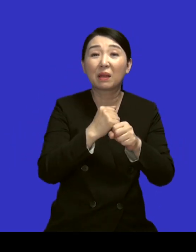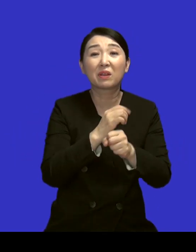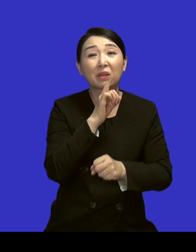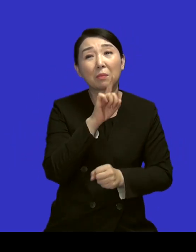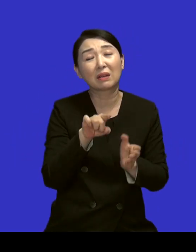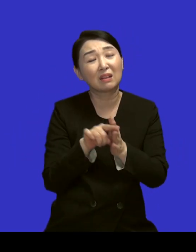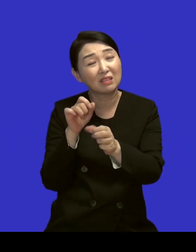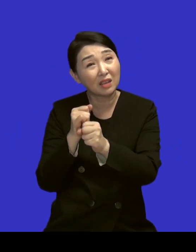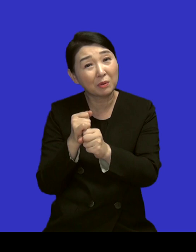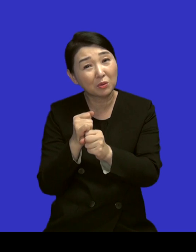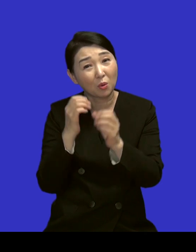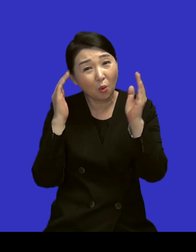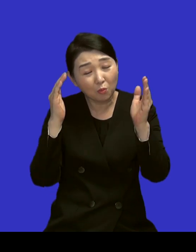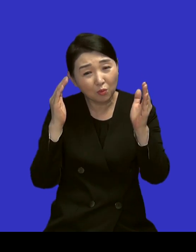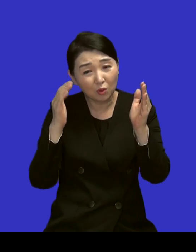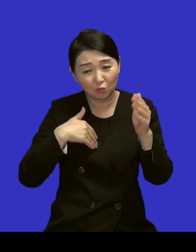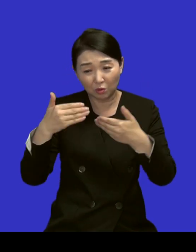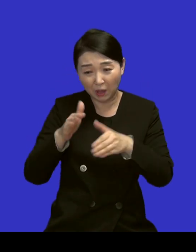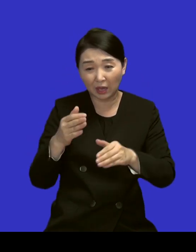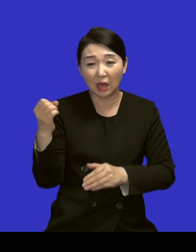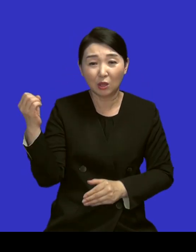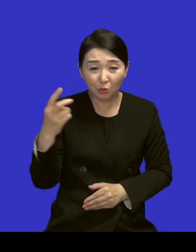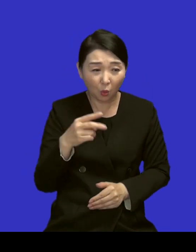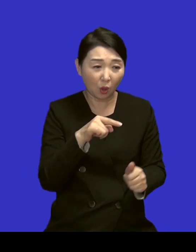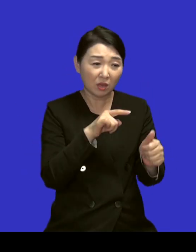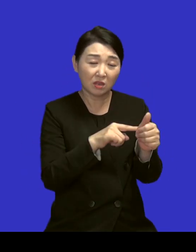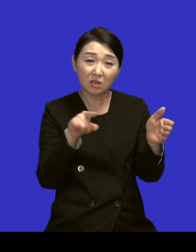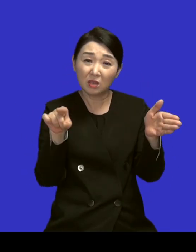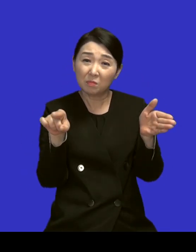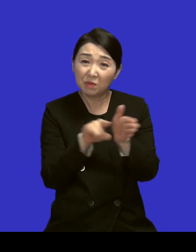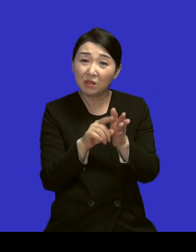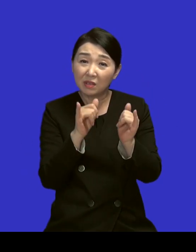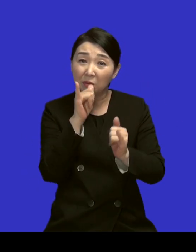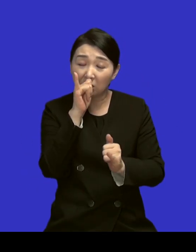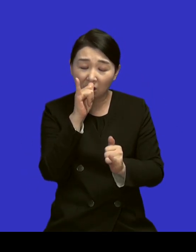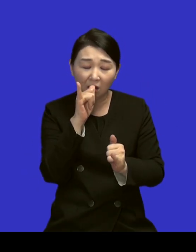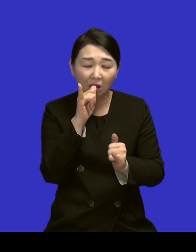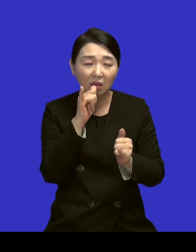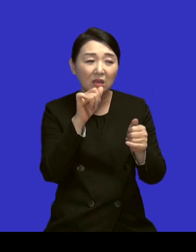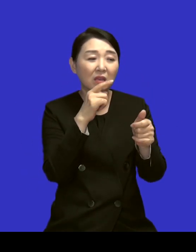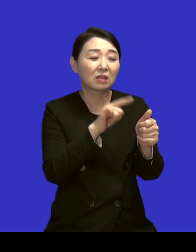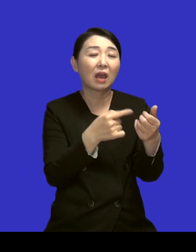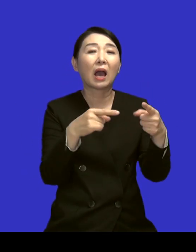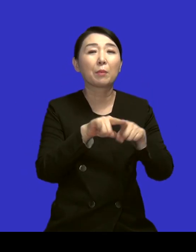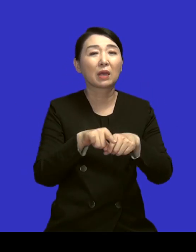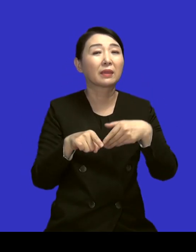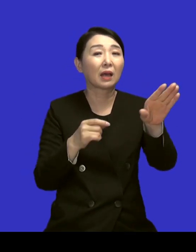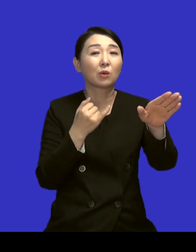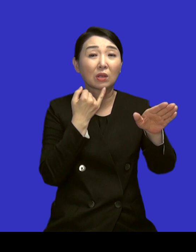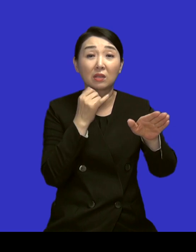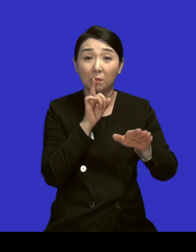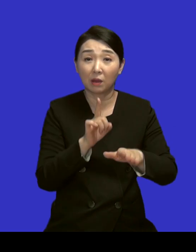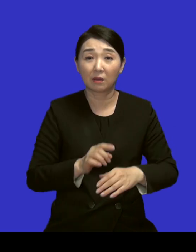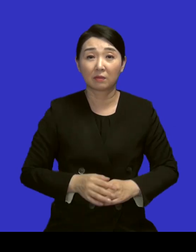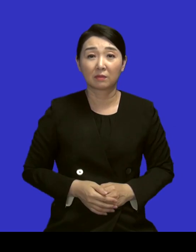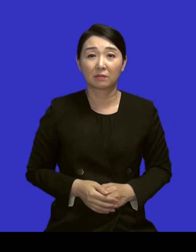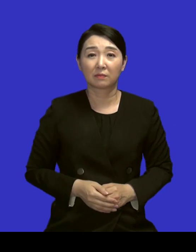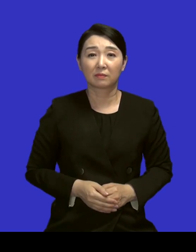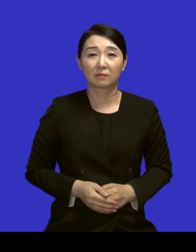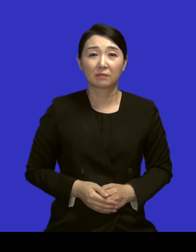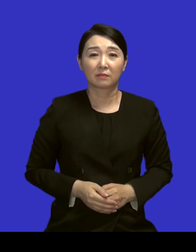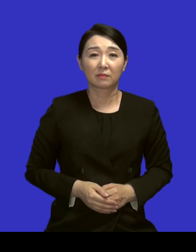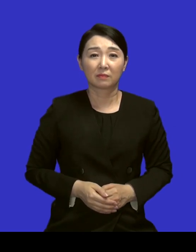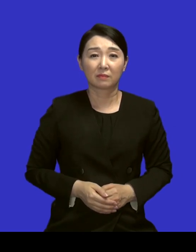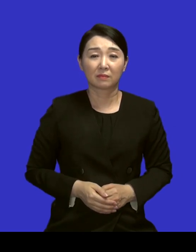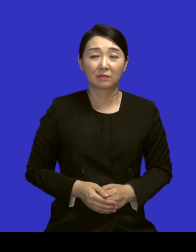꼴통이 내 반에서 또 있다면 저놈이랑 같이 나가도 좋다 하면서 이